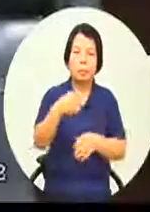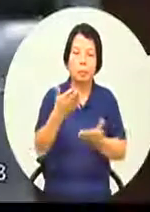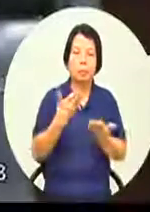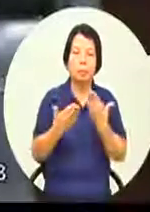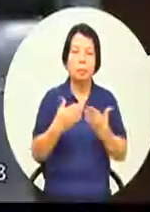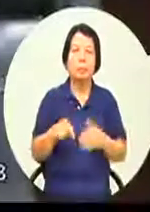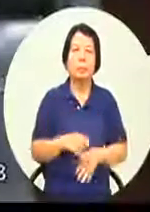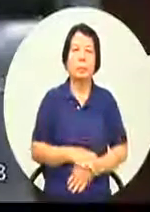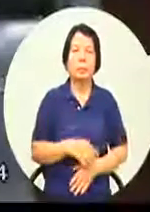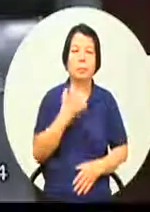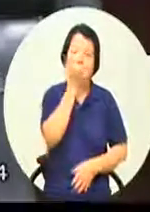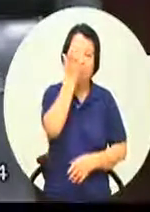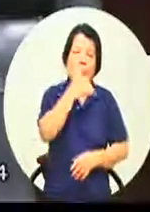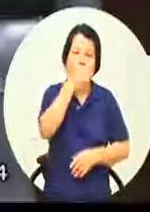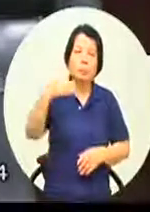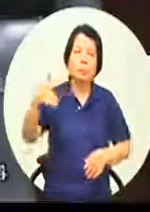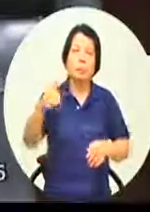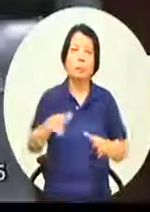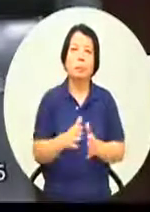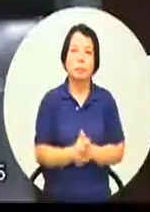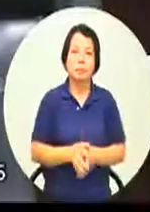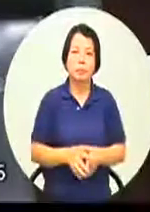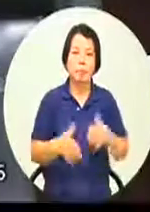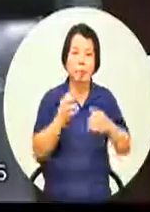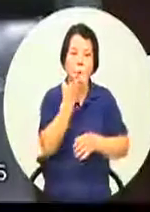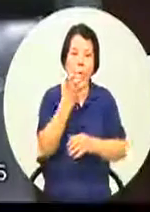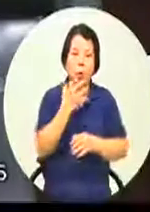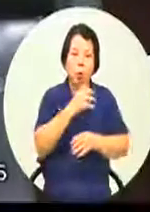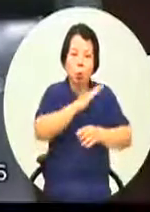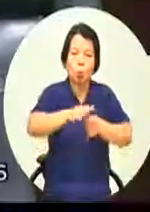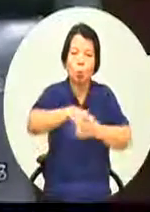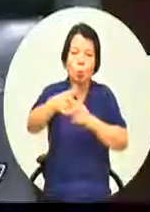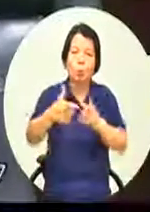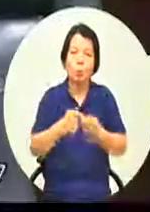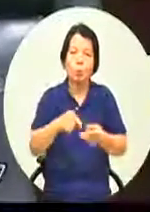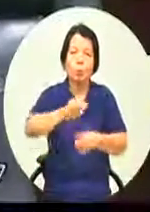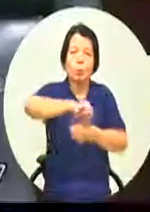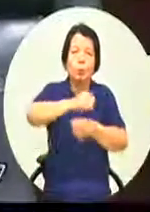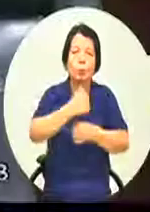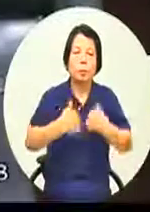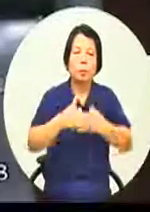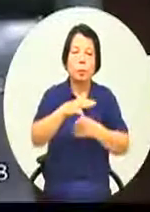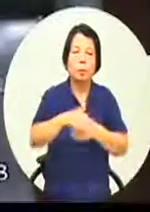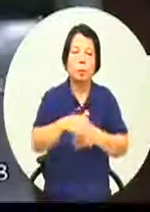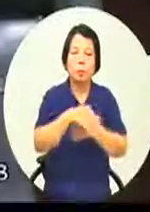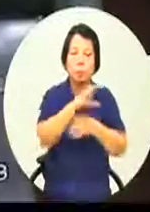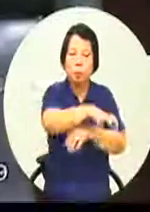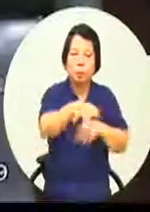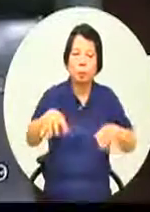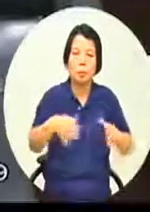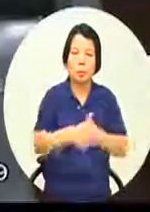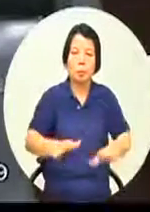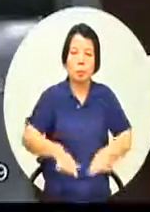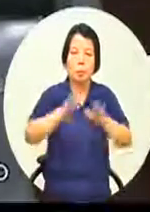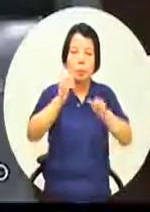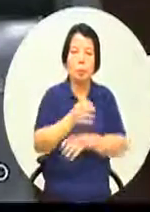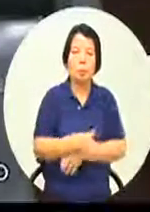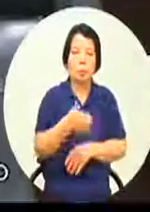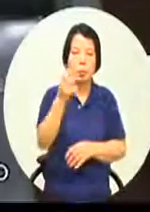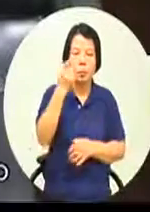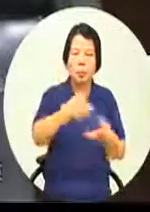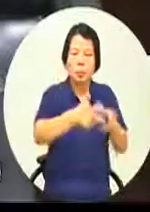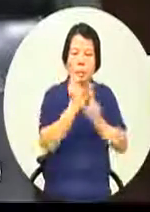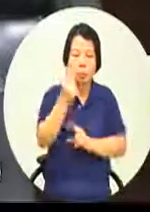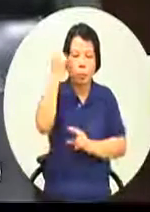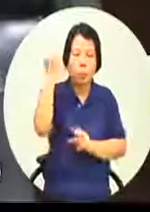就是我们冈山的白米里、盐埔以及我们冈山嘉兴里吴家伟以及我们桥头的比秀